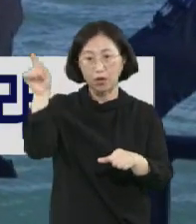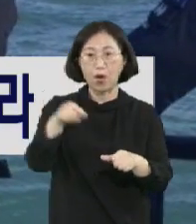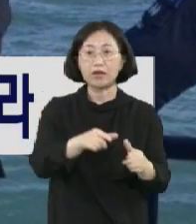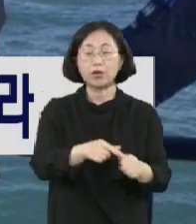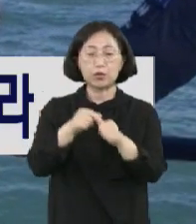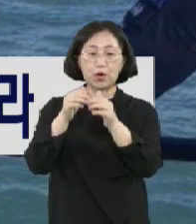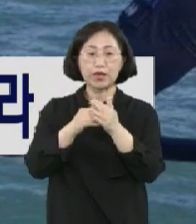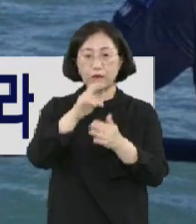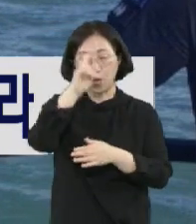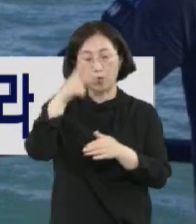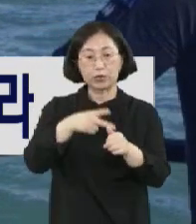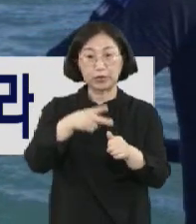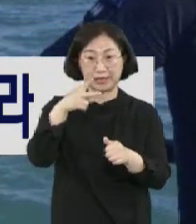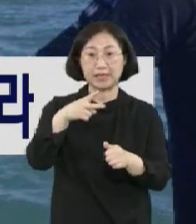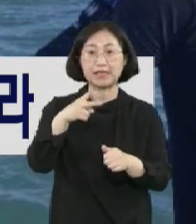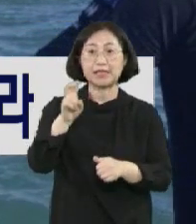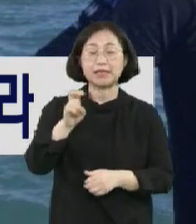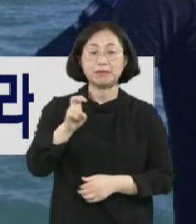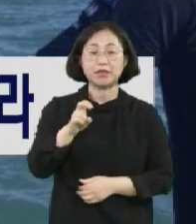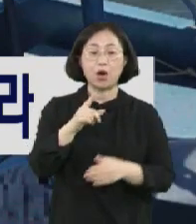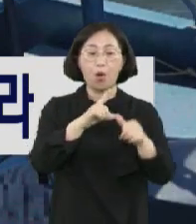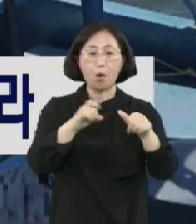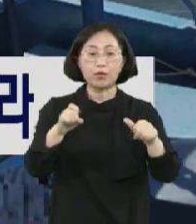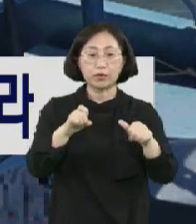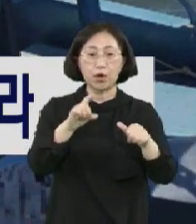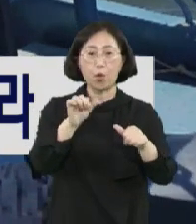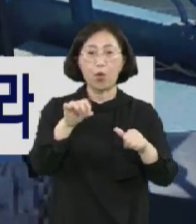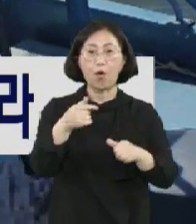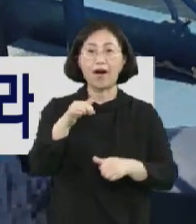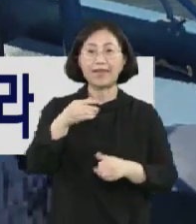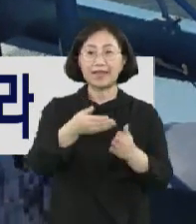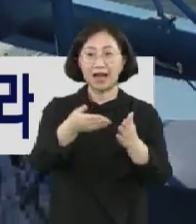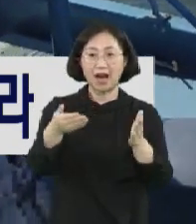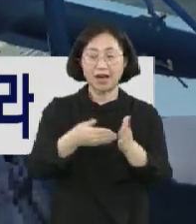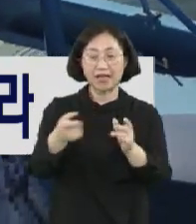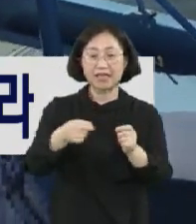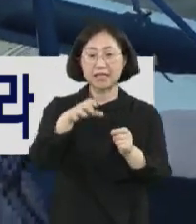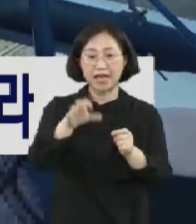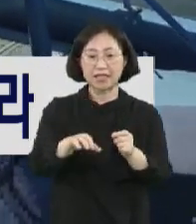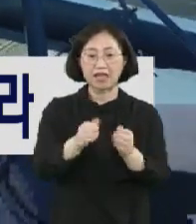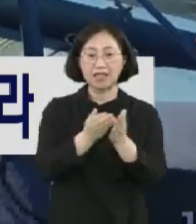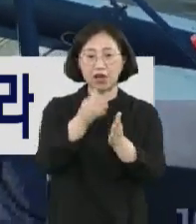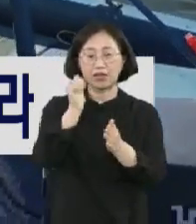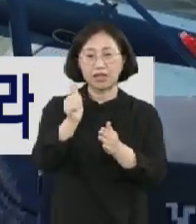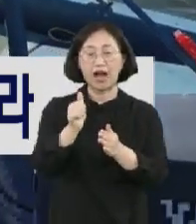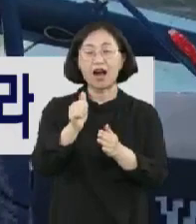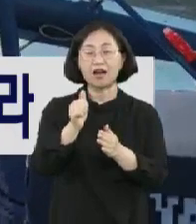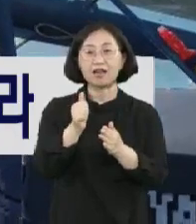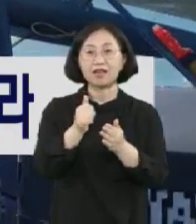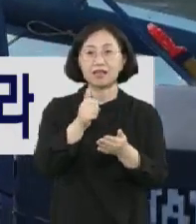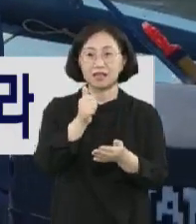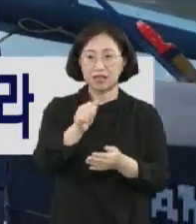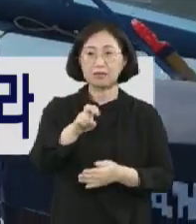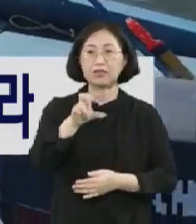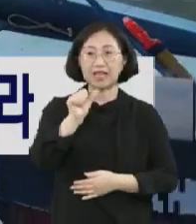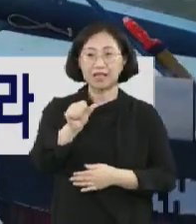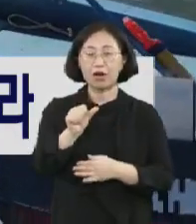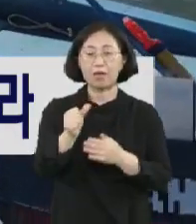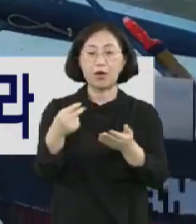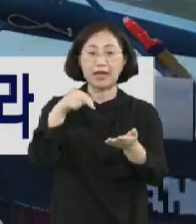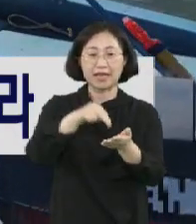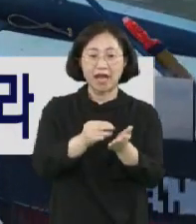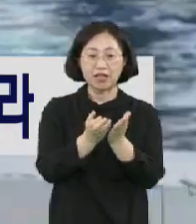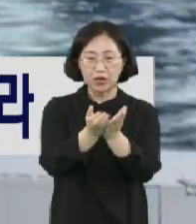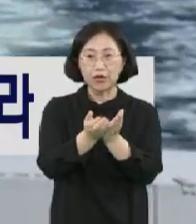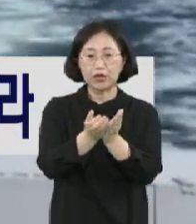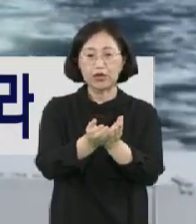구조했으며 오후 2시 20분쯤 홍성 홍원항 인근 해상에서는 선장과 승객 등 22명이 탄 9톤급 어선이